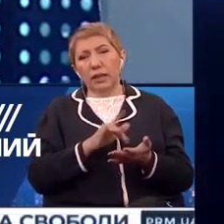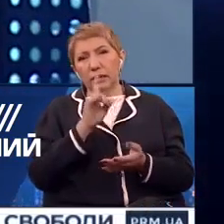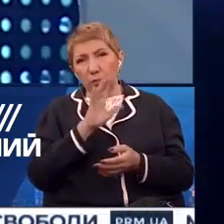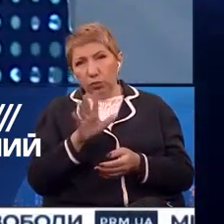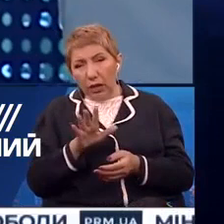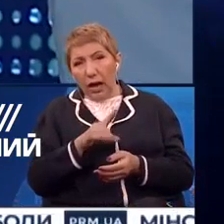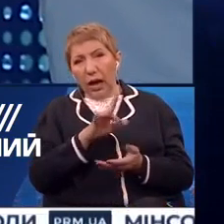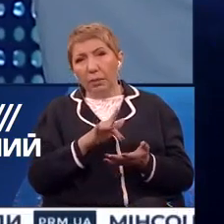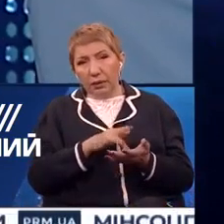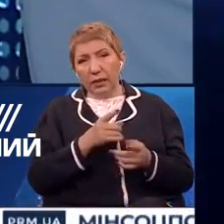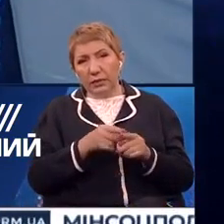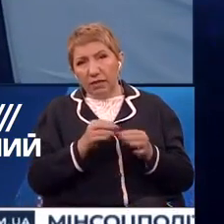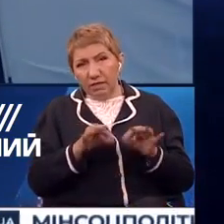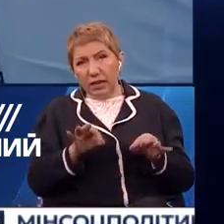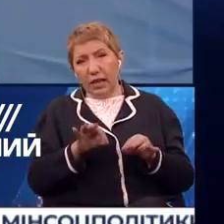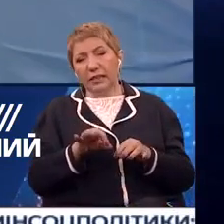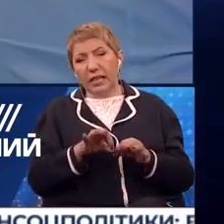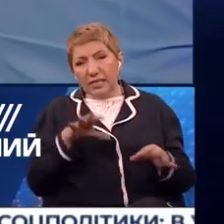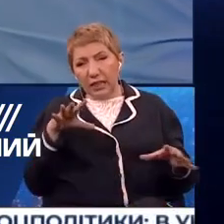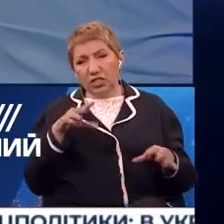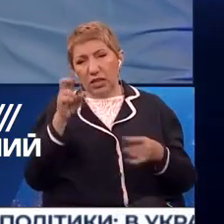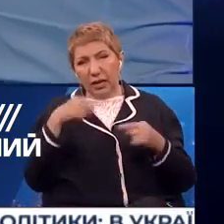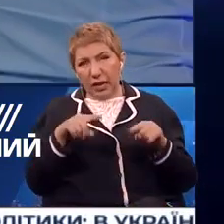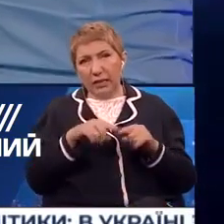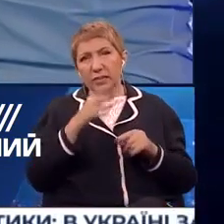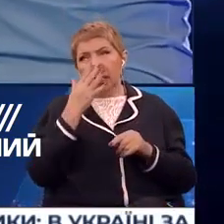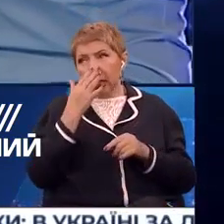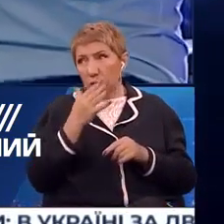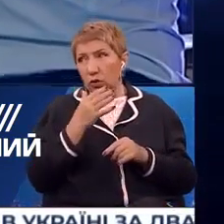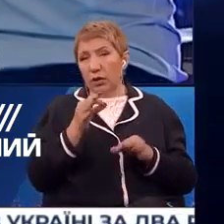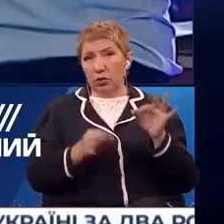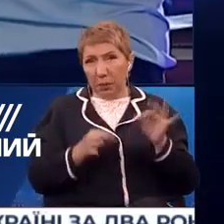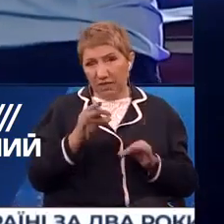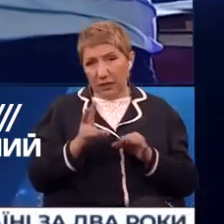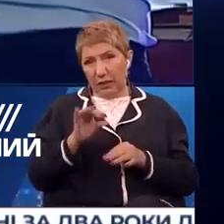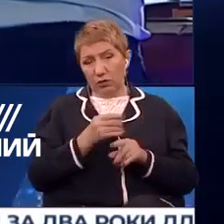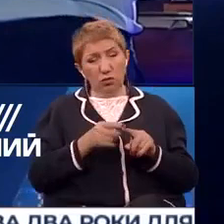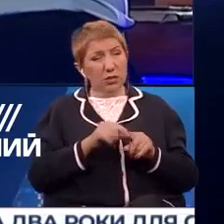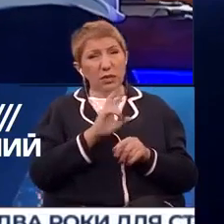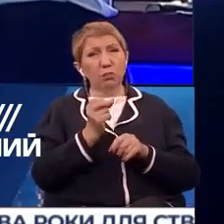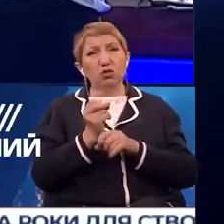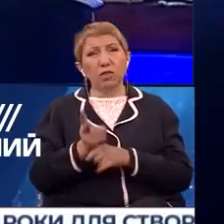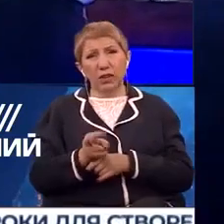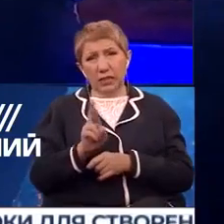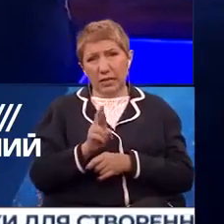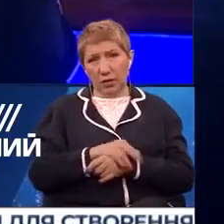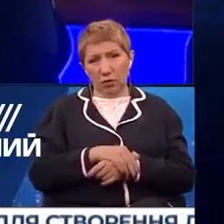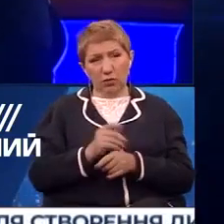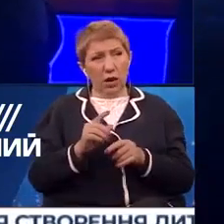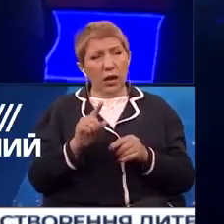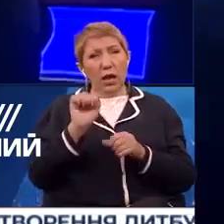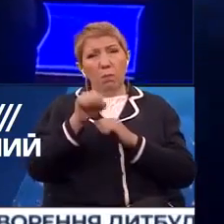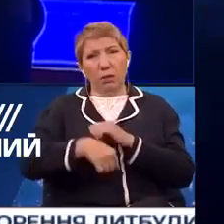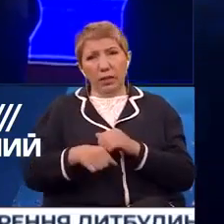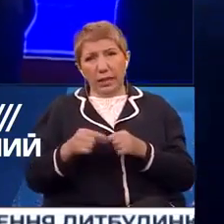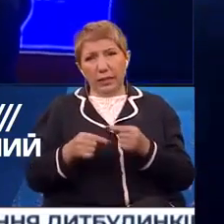Майдану – це вільна, незалежна країна з національною, соціальною, історичною справедливістю. Це не просто вигнати Януковича і подолати наслідки його правління,